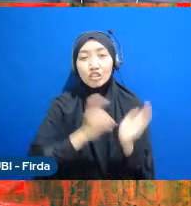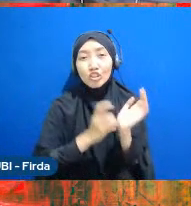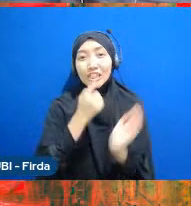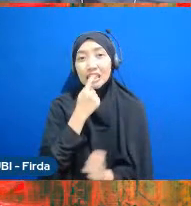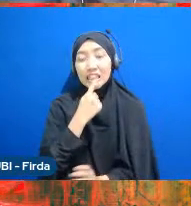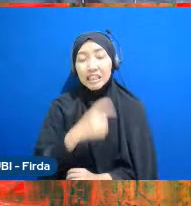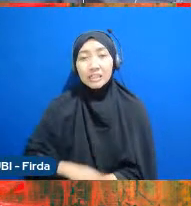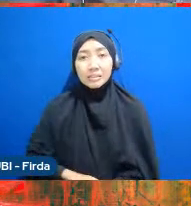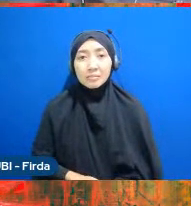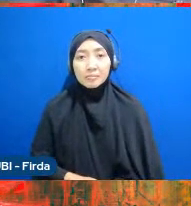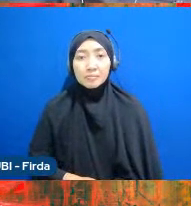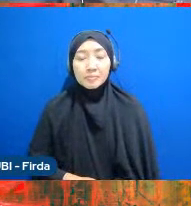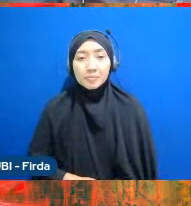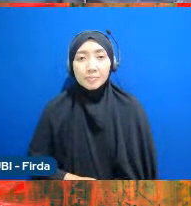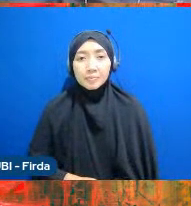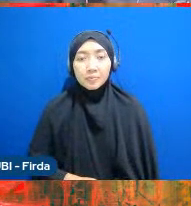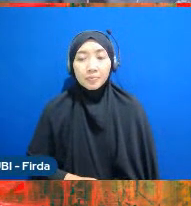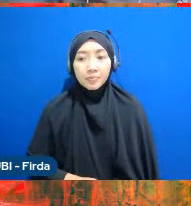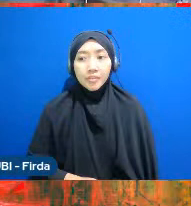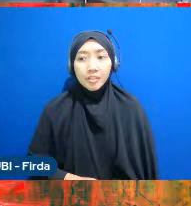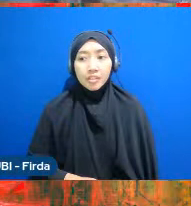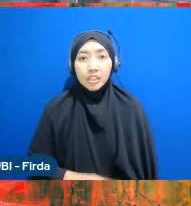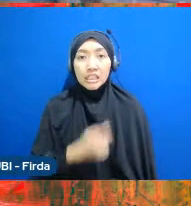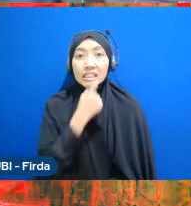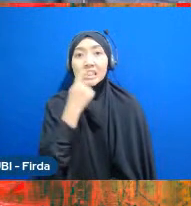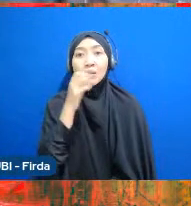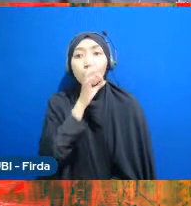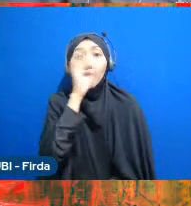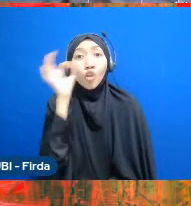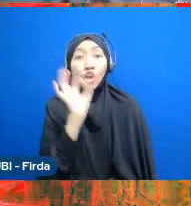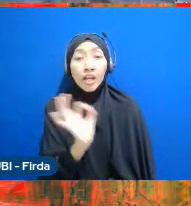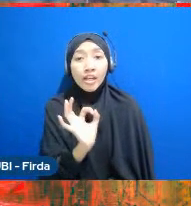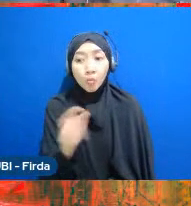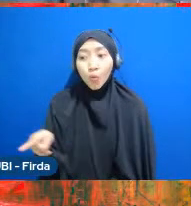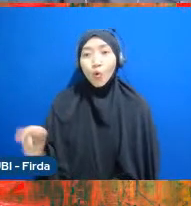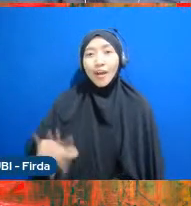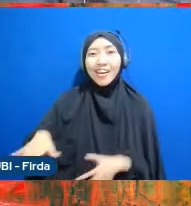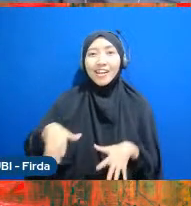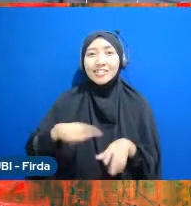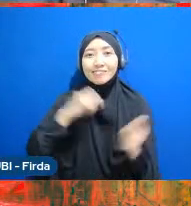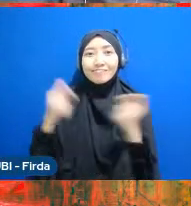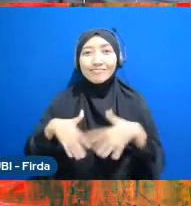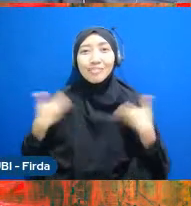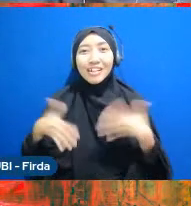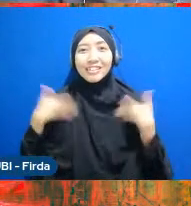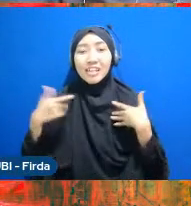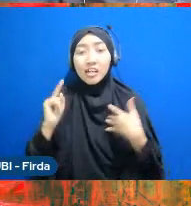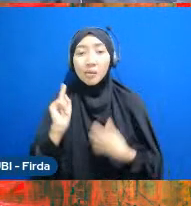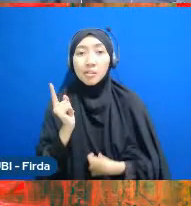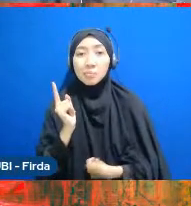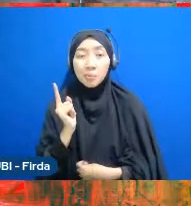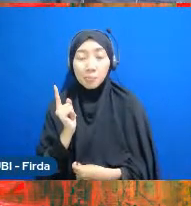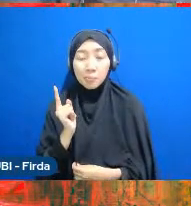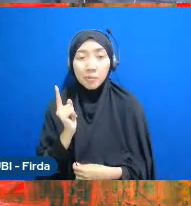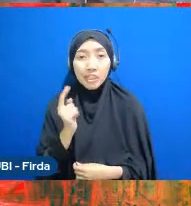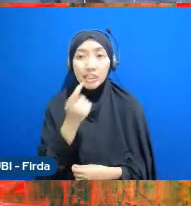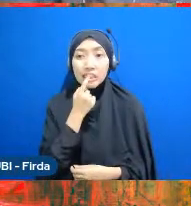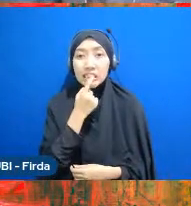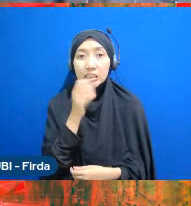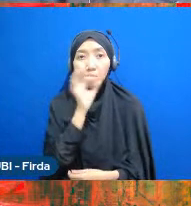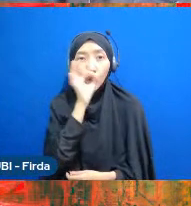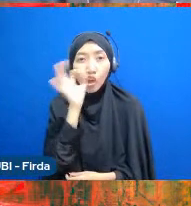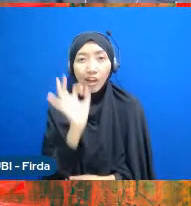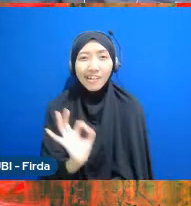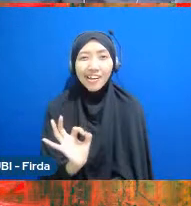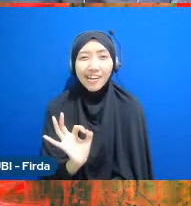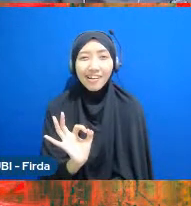di sana giginya itu nggak ada yang bolong, itu dia bahagia banget tuh. Berarti dia bahagia sekali bahwa gigi aku nggak ada yang bolong,